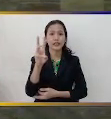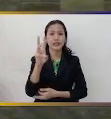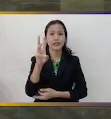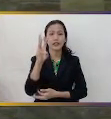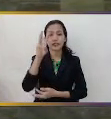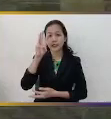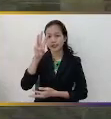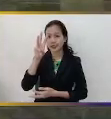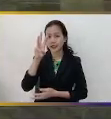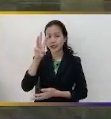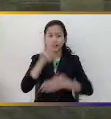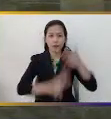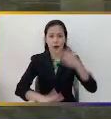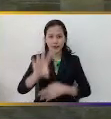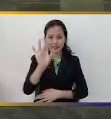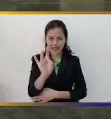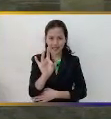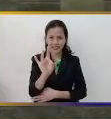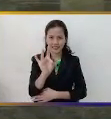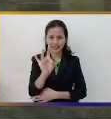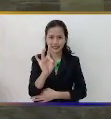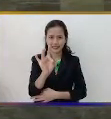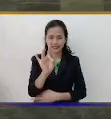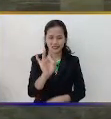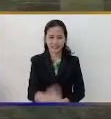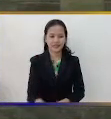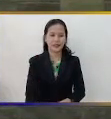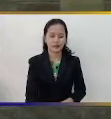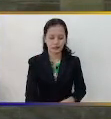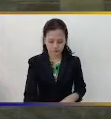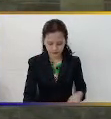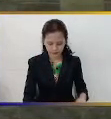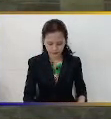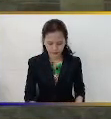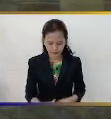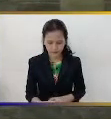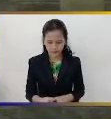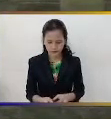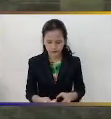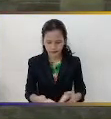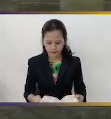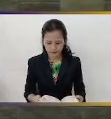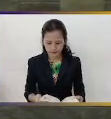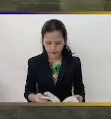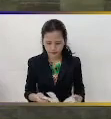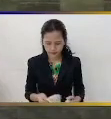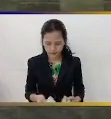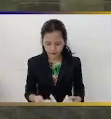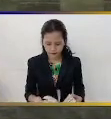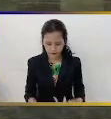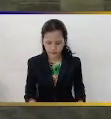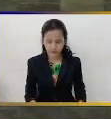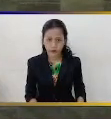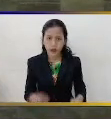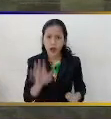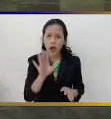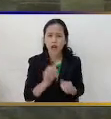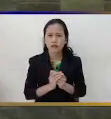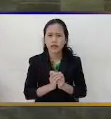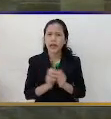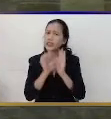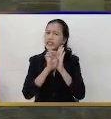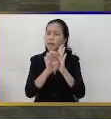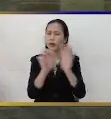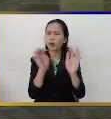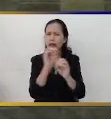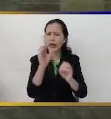please, dyan po sa mga kasama nyo po na nandyan po sa virtual crowd, sa mga kasama nyo po na bisita at wala silang Bible,